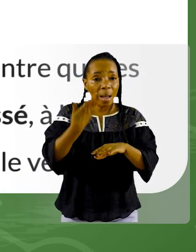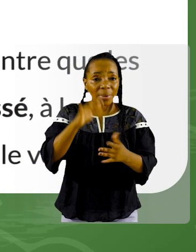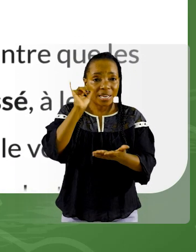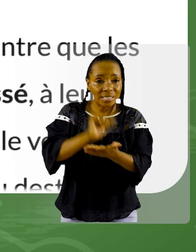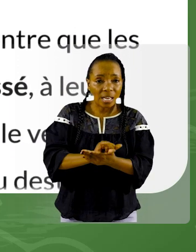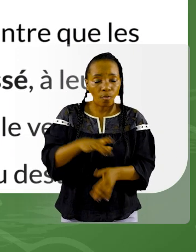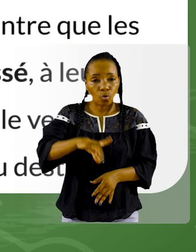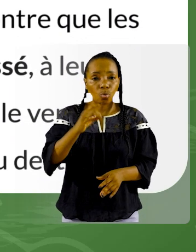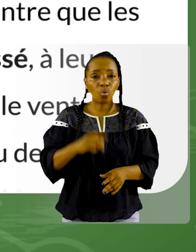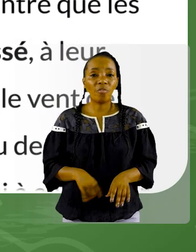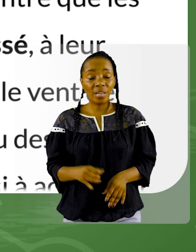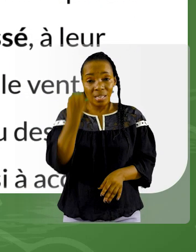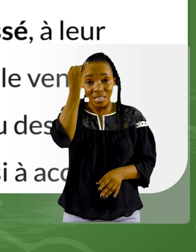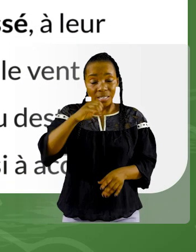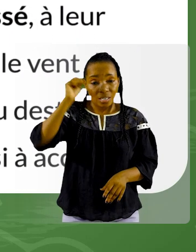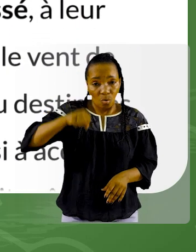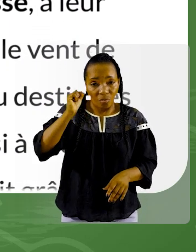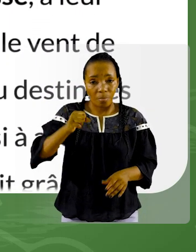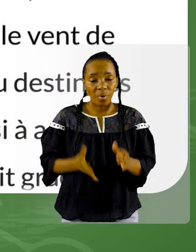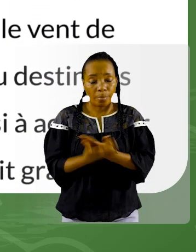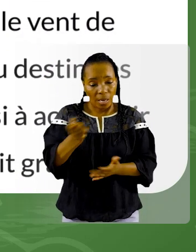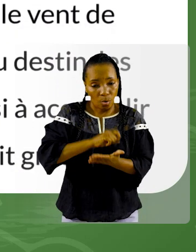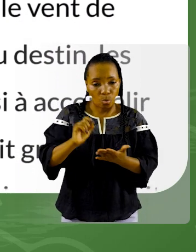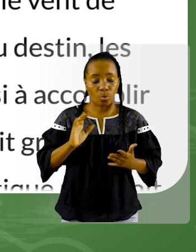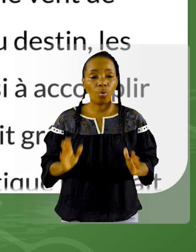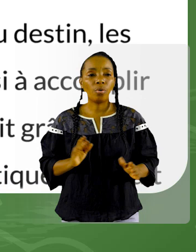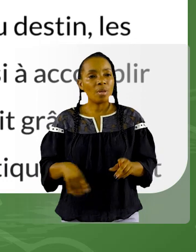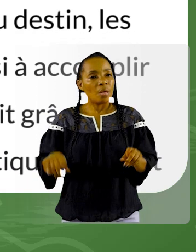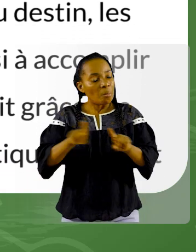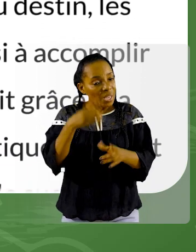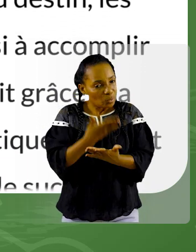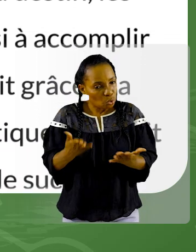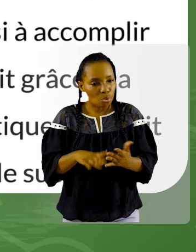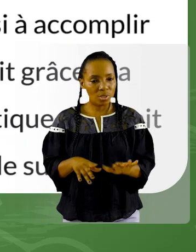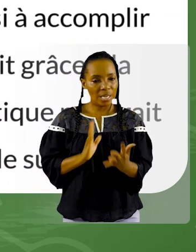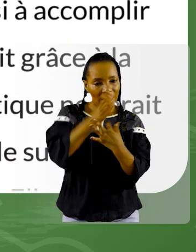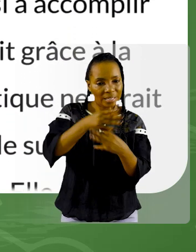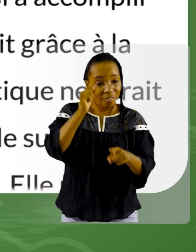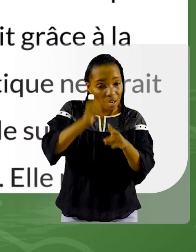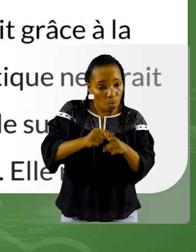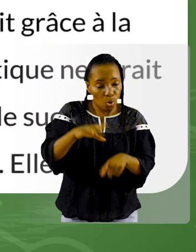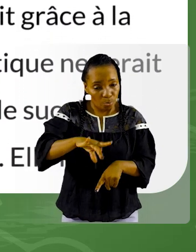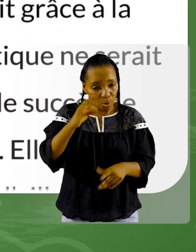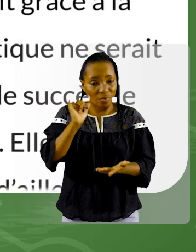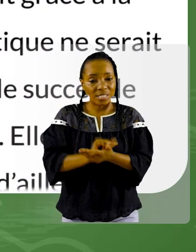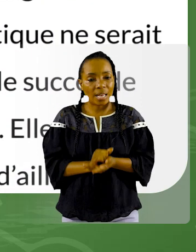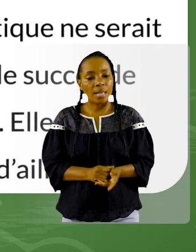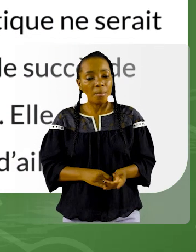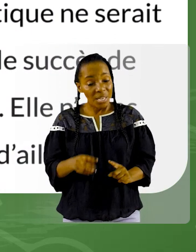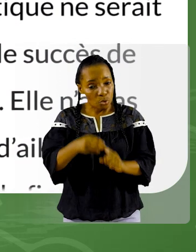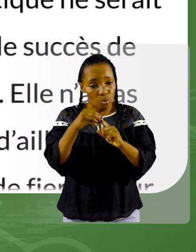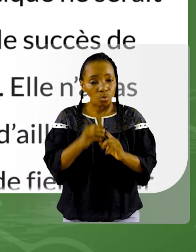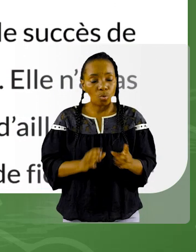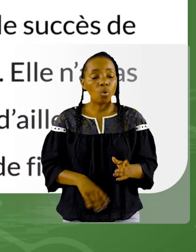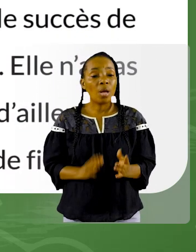La thèse de l'auteur est valorisée par certains mots, des expressions, des mots, mais surtout par une phrase qui résume au